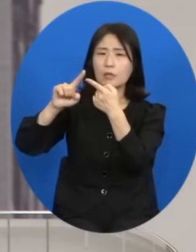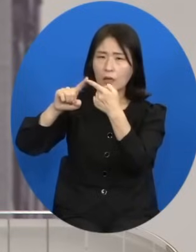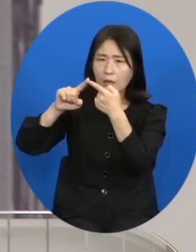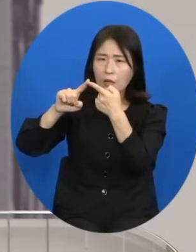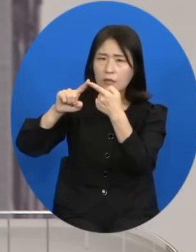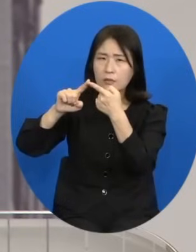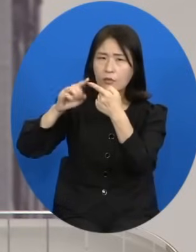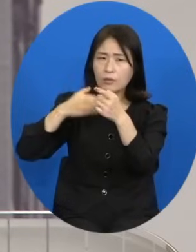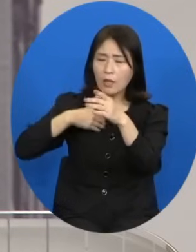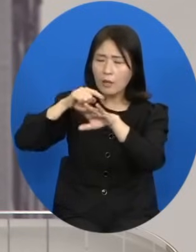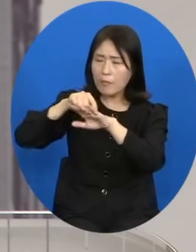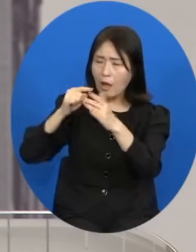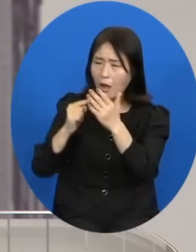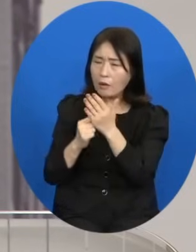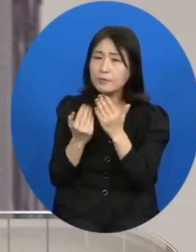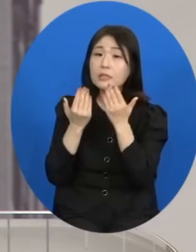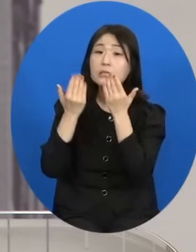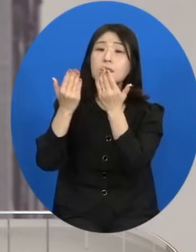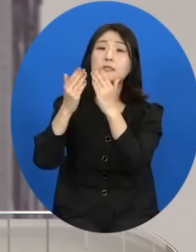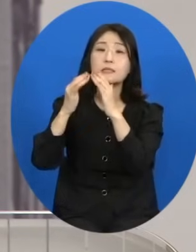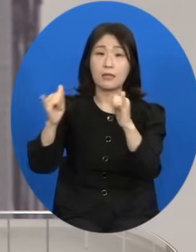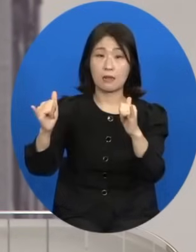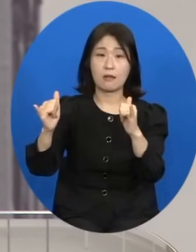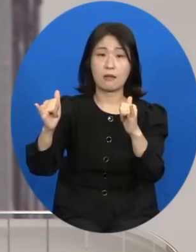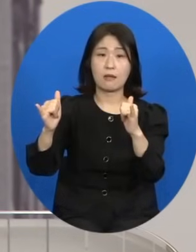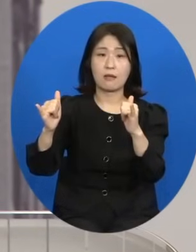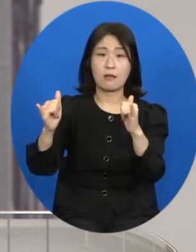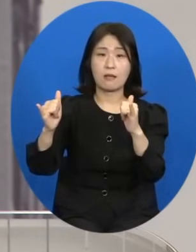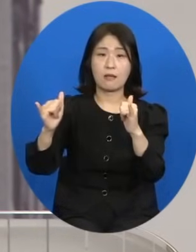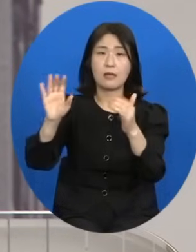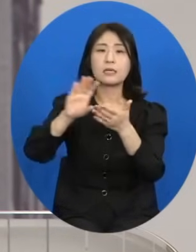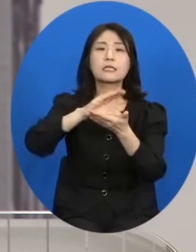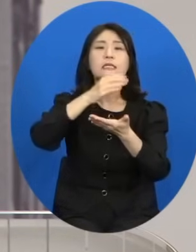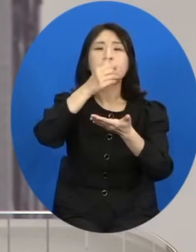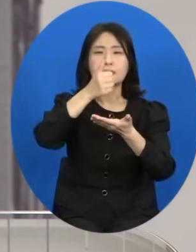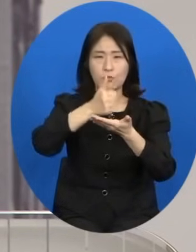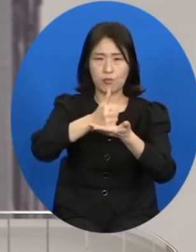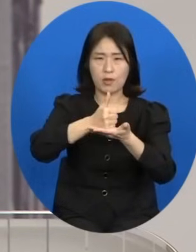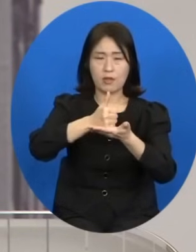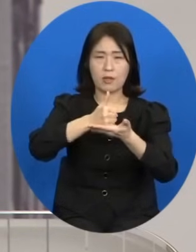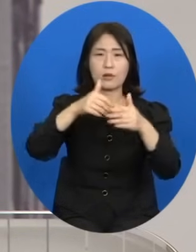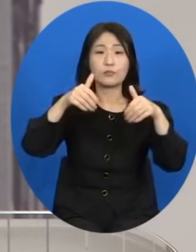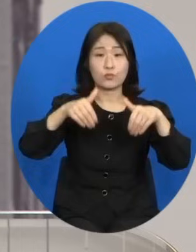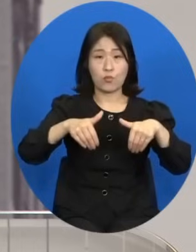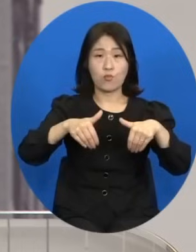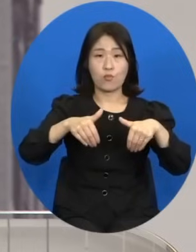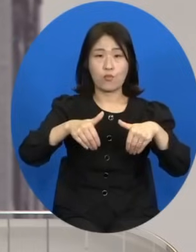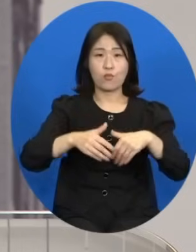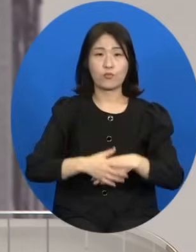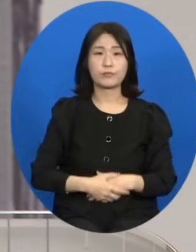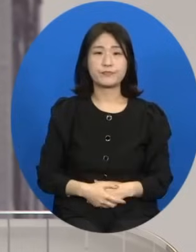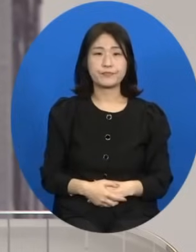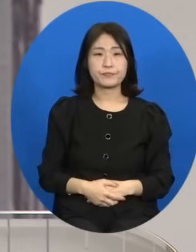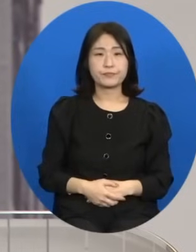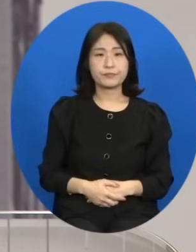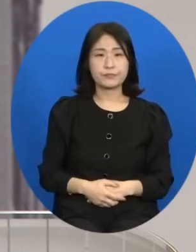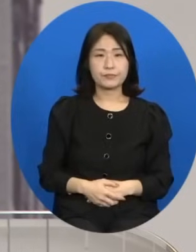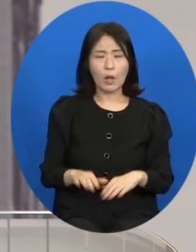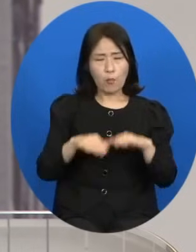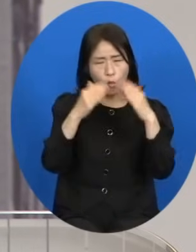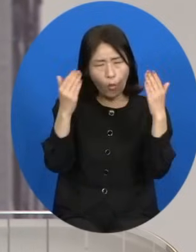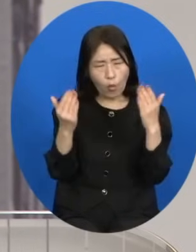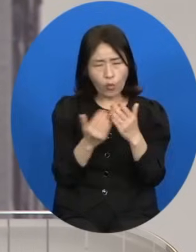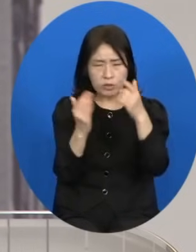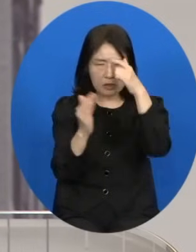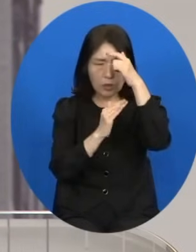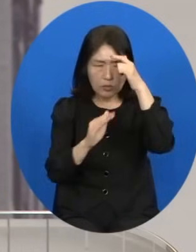일에 내 마음을 드리는 사람 그 사람이 정말 그리스도의 중이라는 것이죠 저는 우리 전남 목적의 모든 성도님들이 이러한